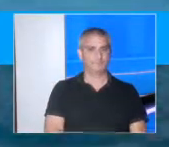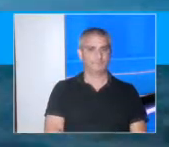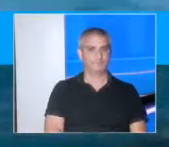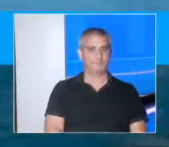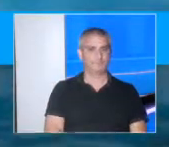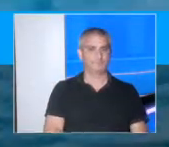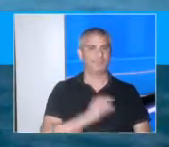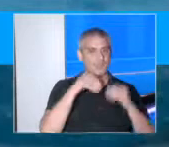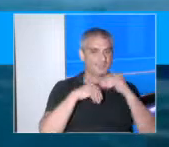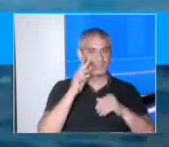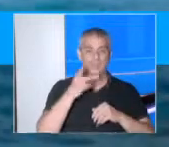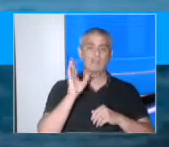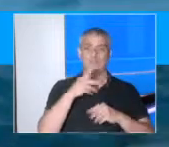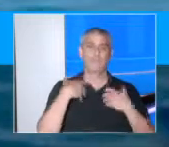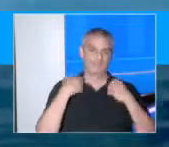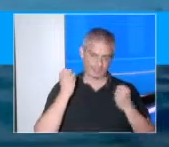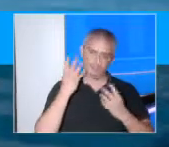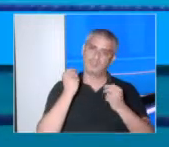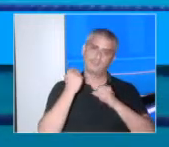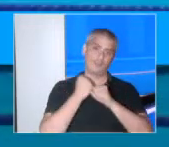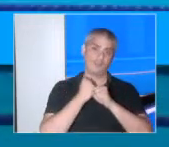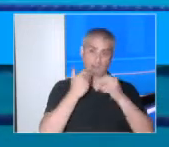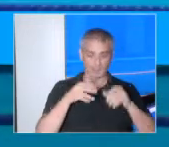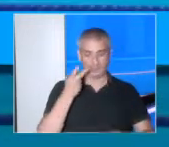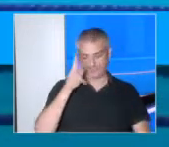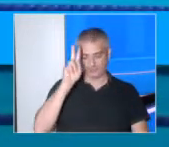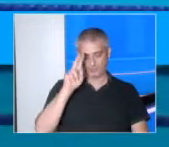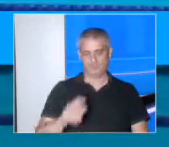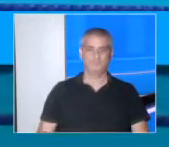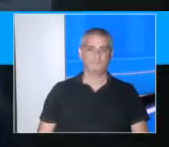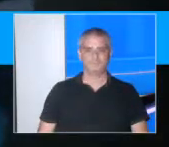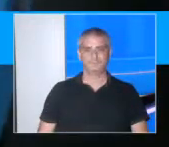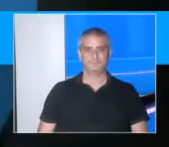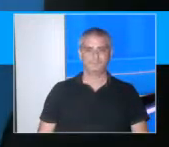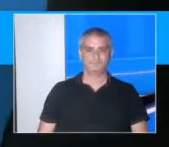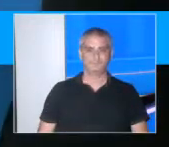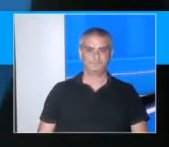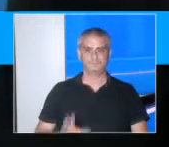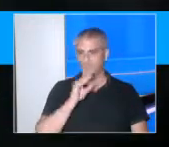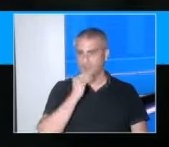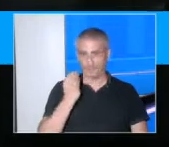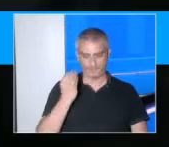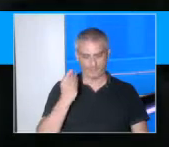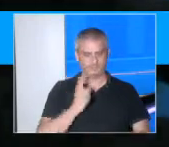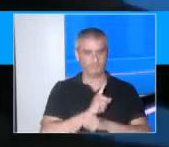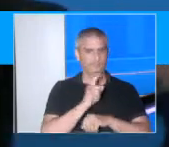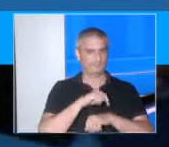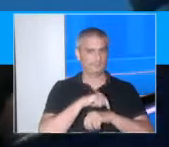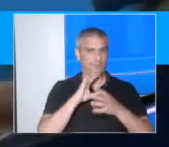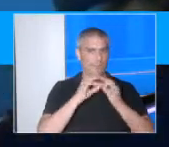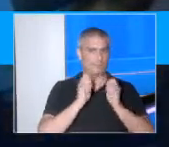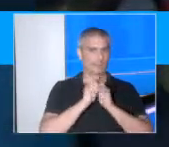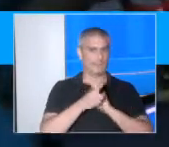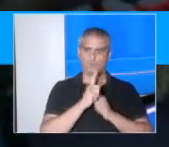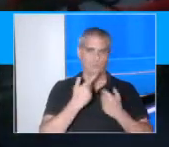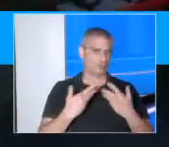עבודה, גם אם אתה בריא זאת הרבה עבודה, כשאתה נכה עוד יותר. עד רבה, בוודאי. דובר לא מעט במהלך האולימפיאדה על המימון